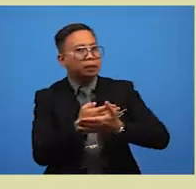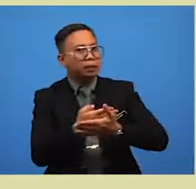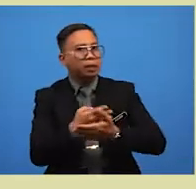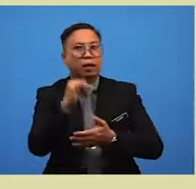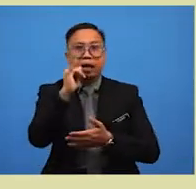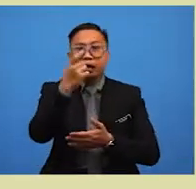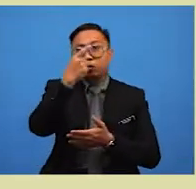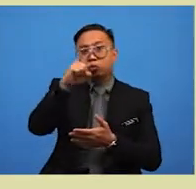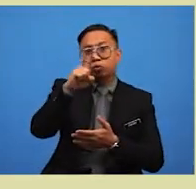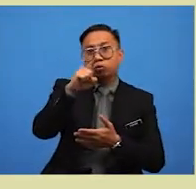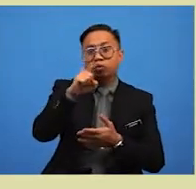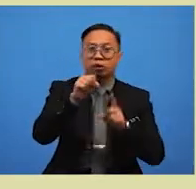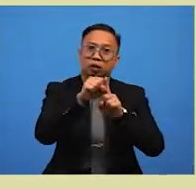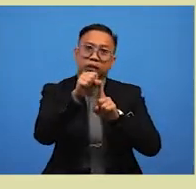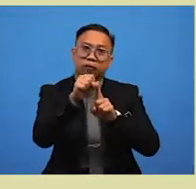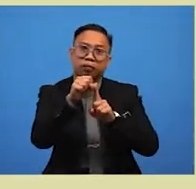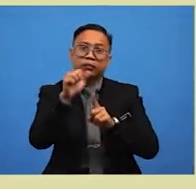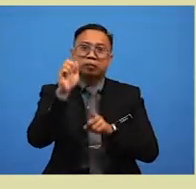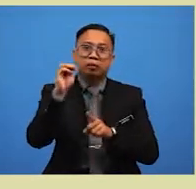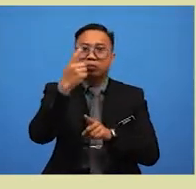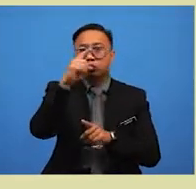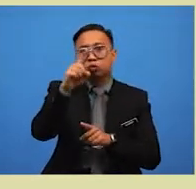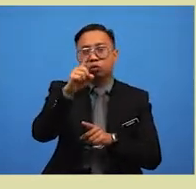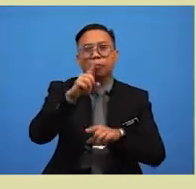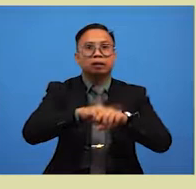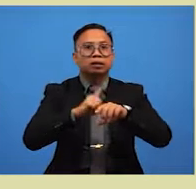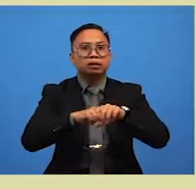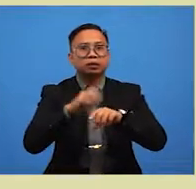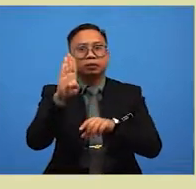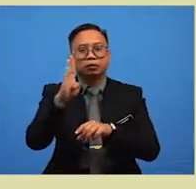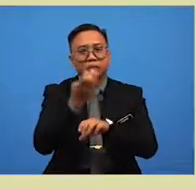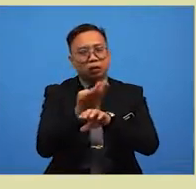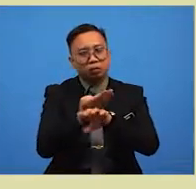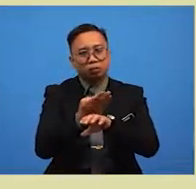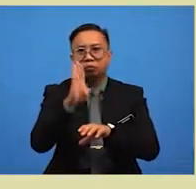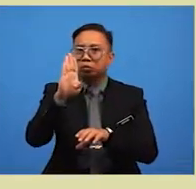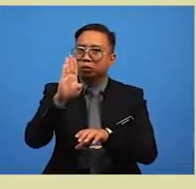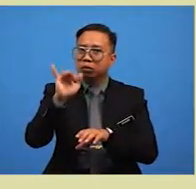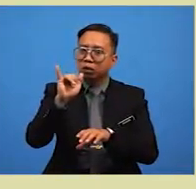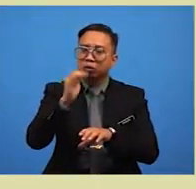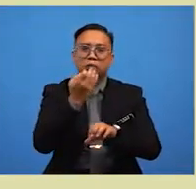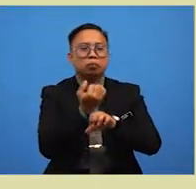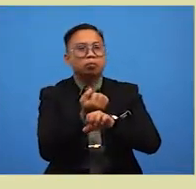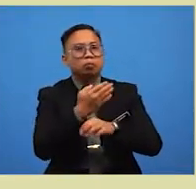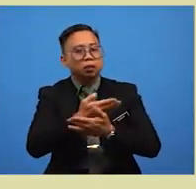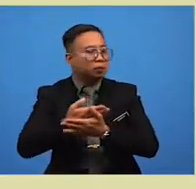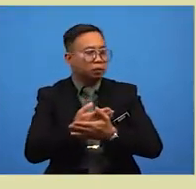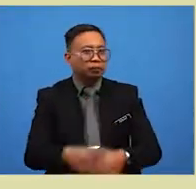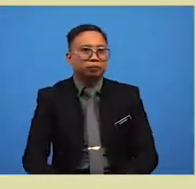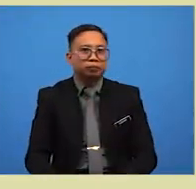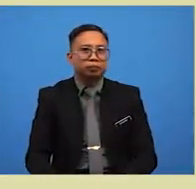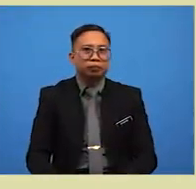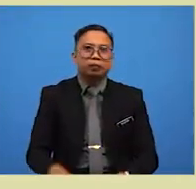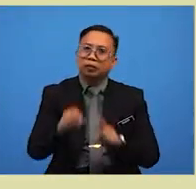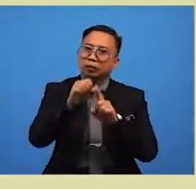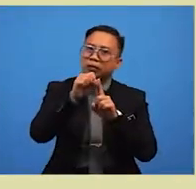masa, BB untuk batuan dan biotik. Kita mula dengan faktor iklim. Iklim yang